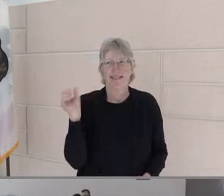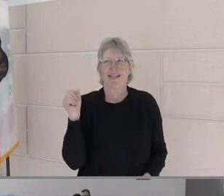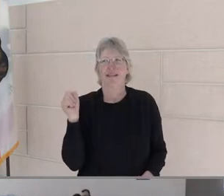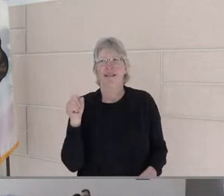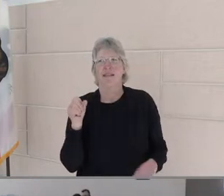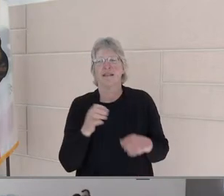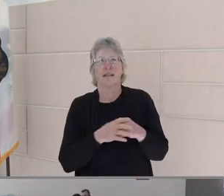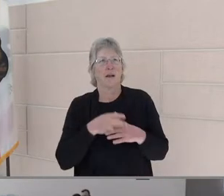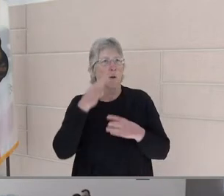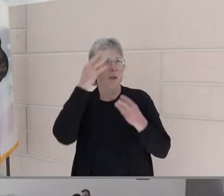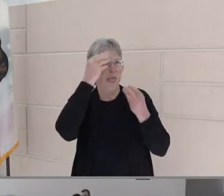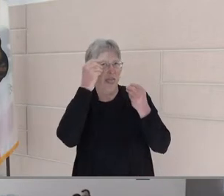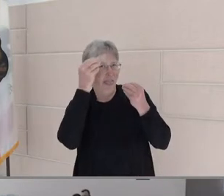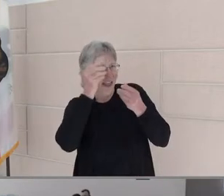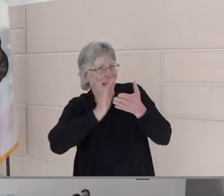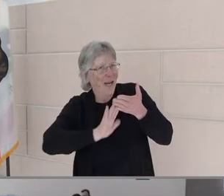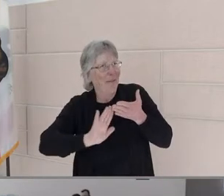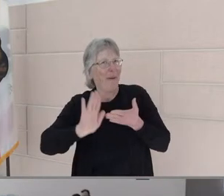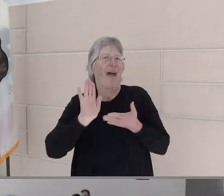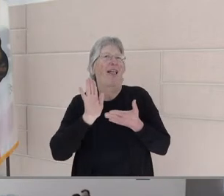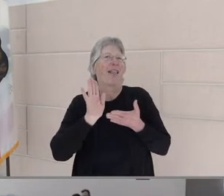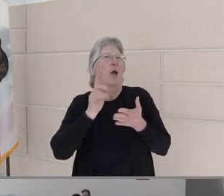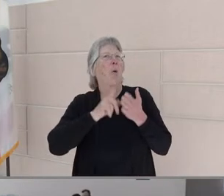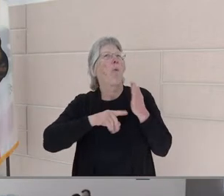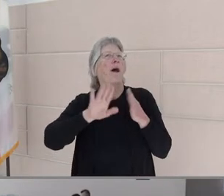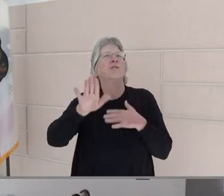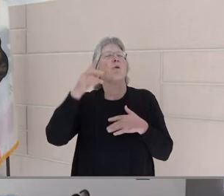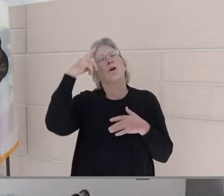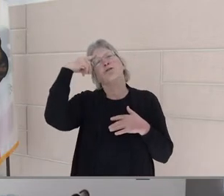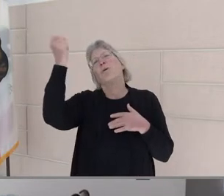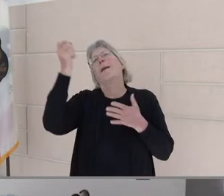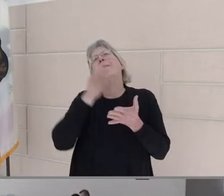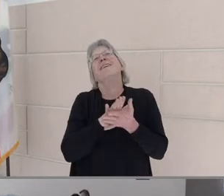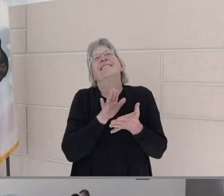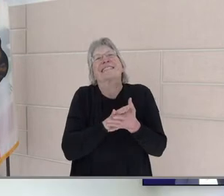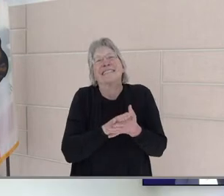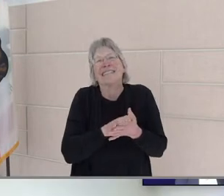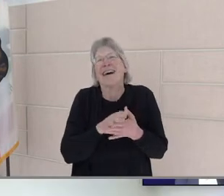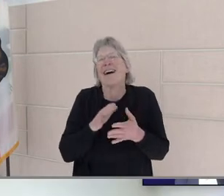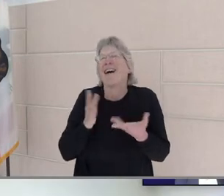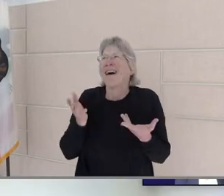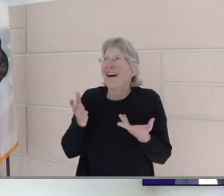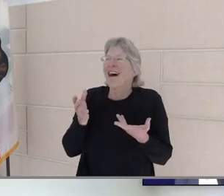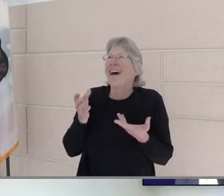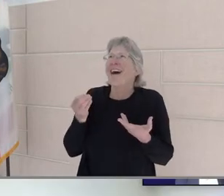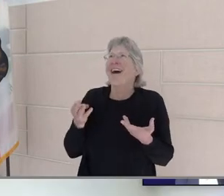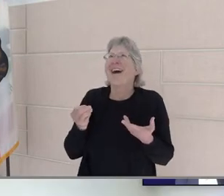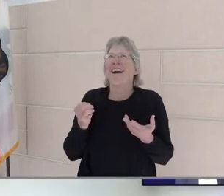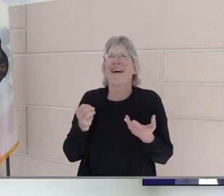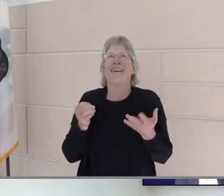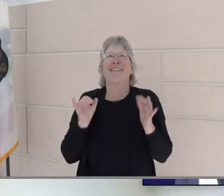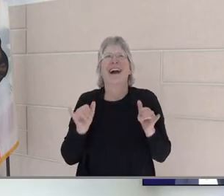ងមែនណាមានគិតអំពីទៅរៀននៅមហាវិទ្យាល័យទេបើហើយបើទៅមួយណា